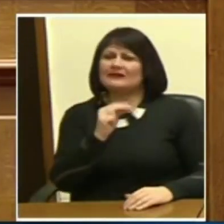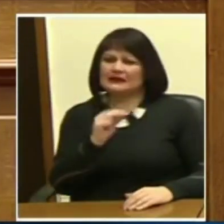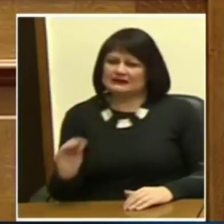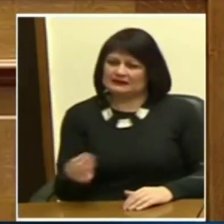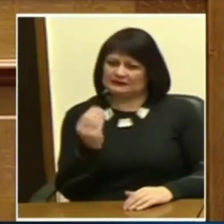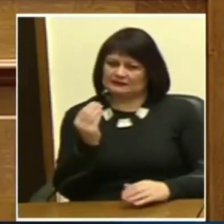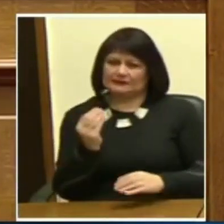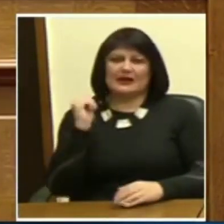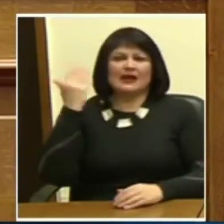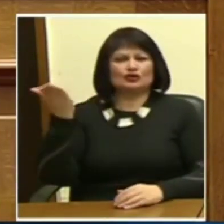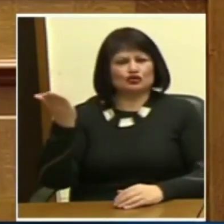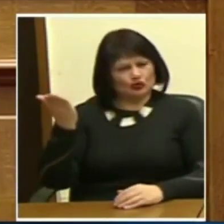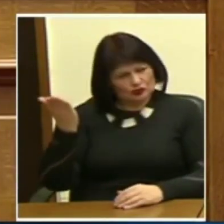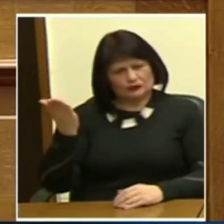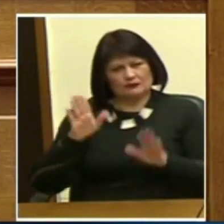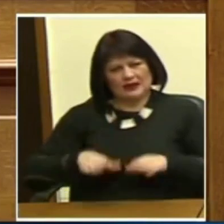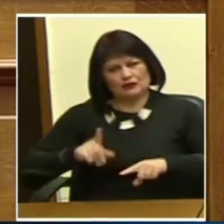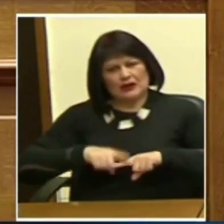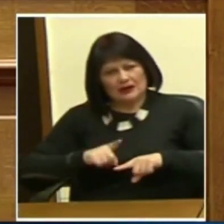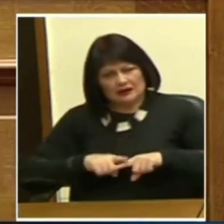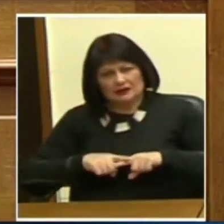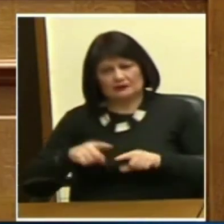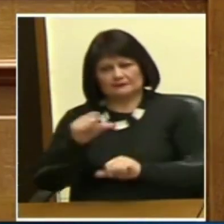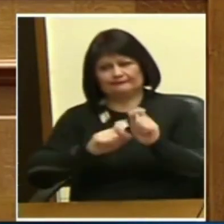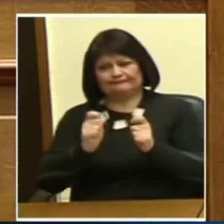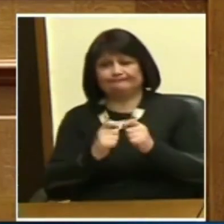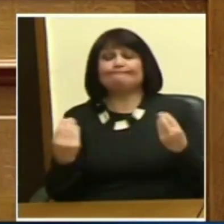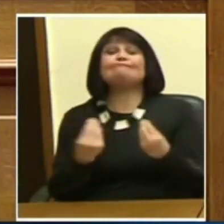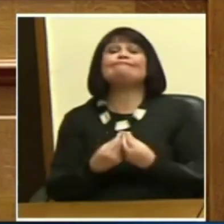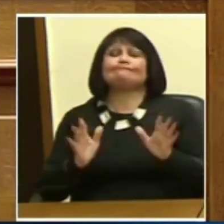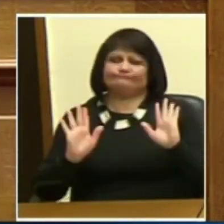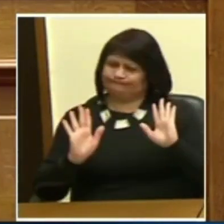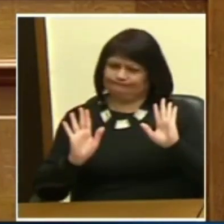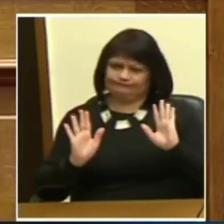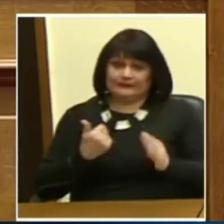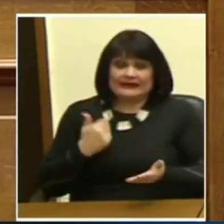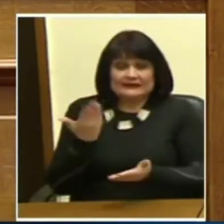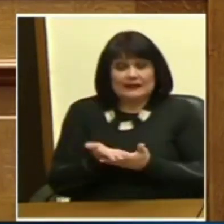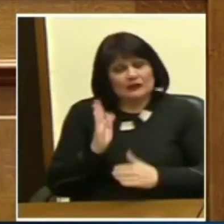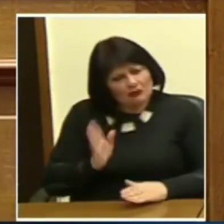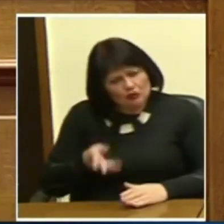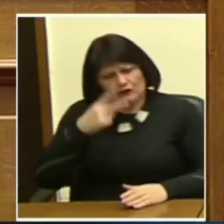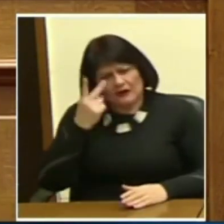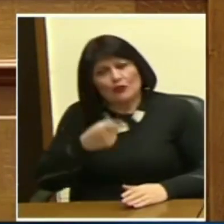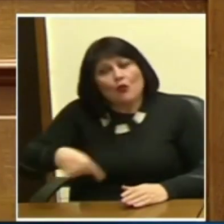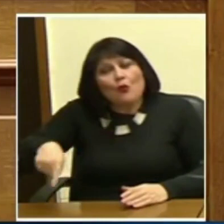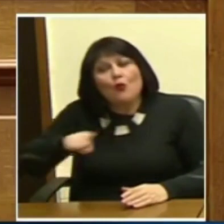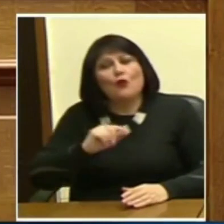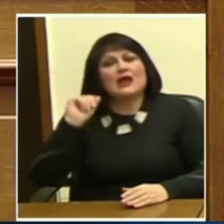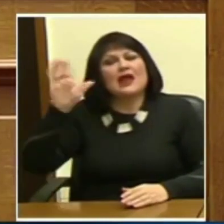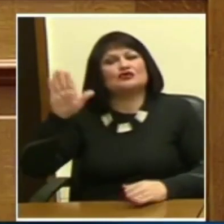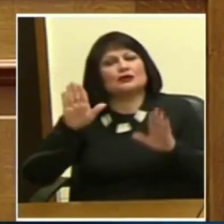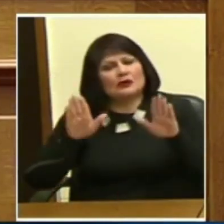απόδομου ελληνισμού, η προτινόμενη τροποποίηση φαίνεται μάλλον ανεδαφική και εμείς ζητάμε να δώσουμε τη δυνατότητα σε όλους τους